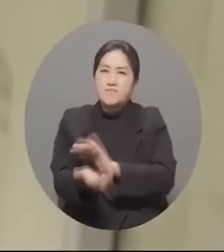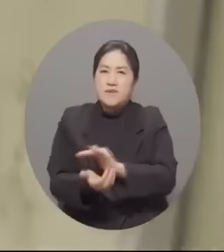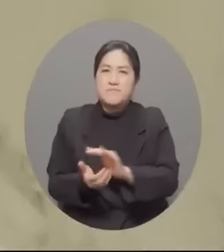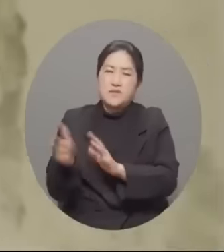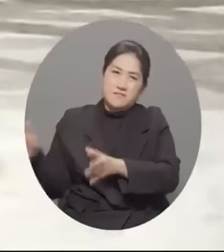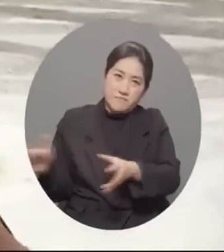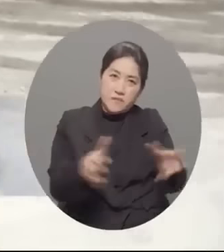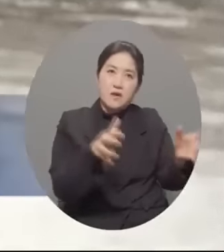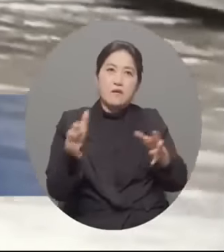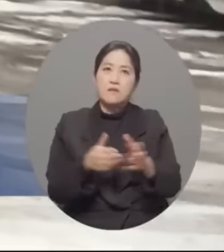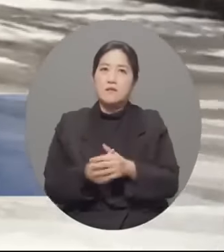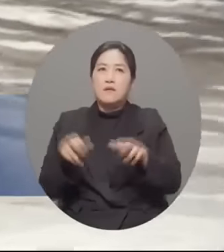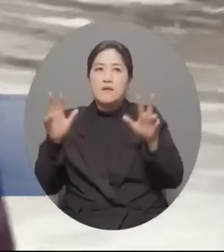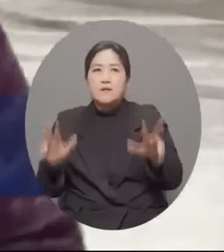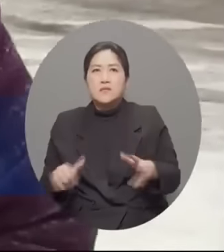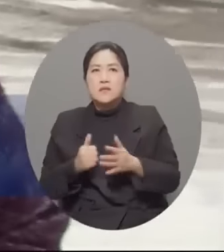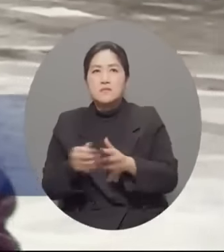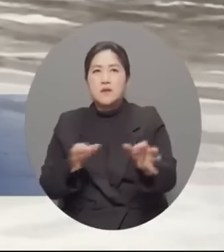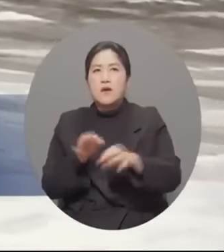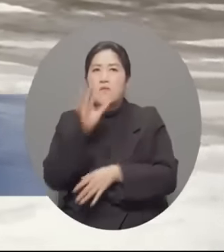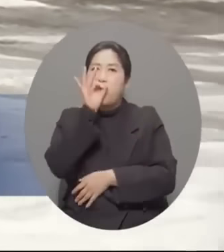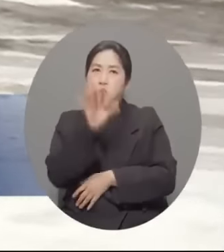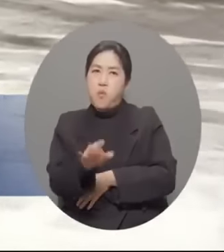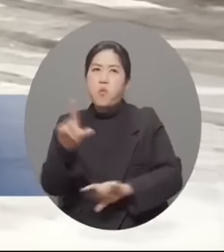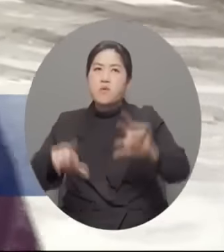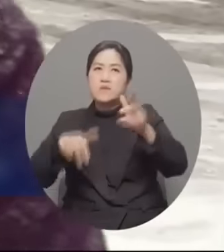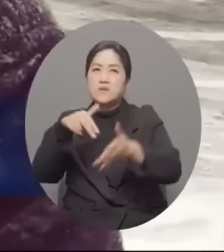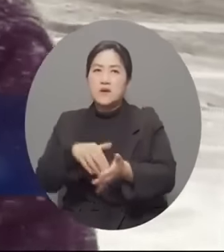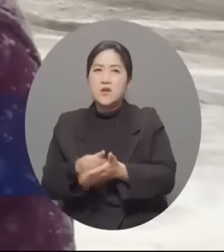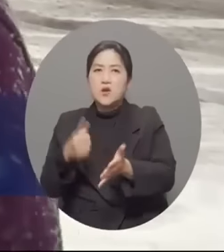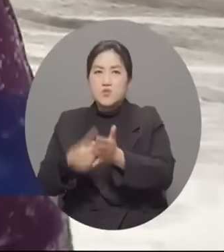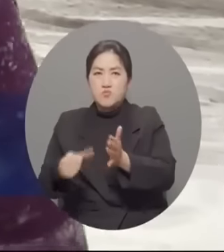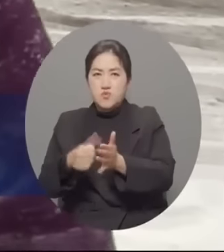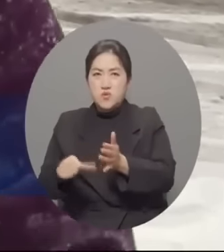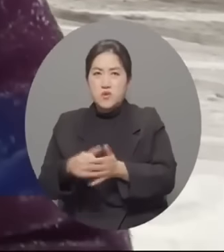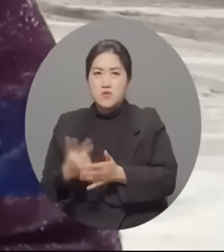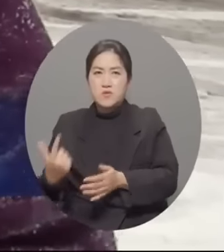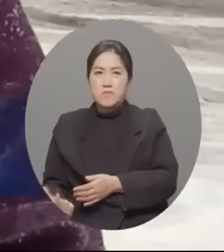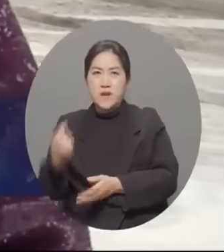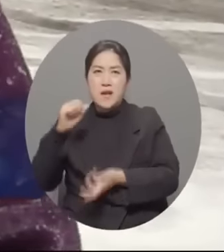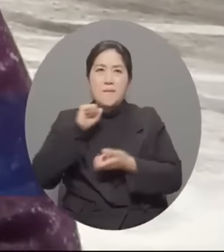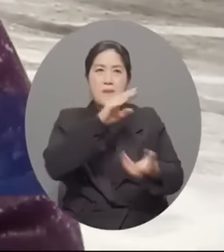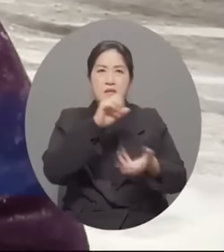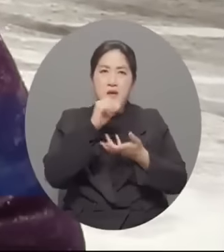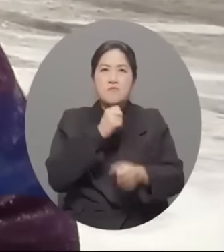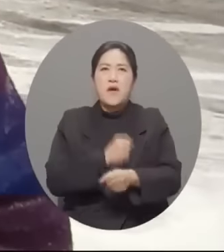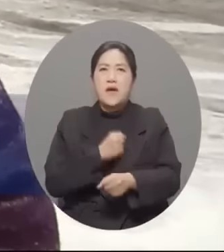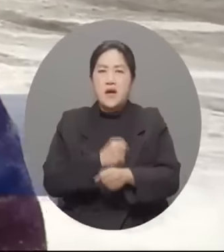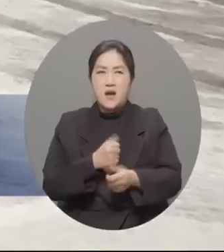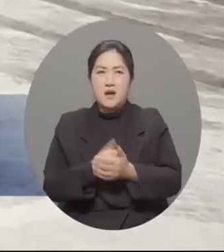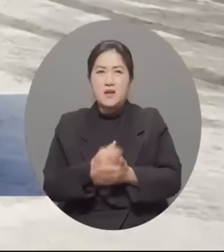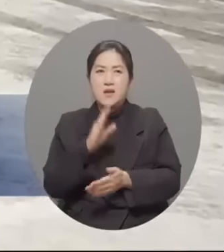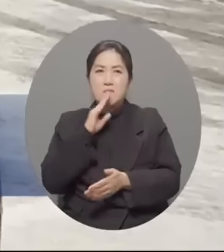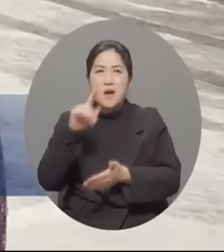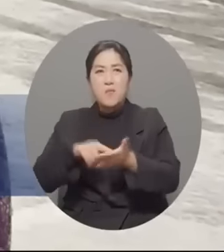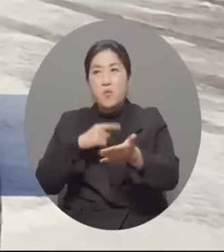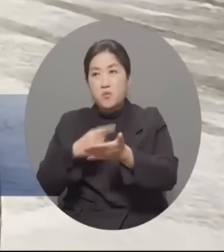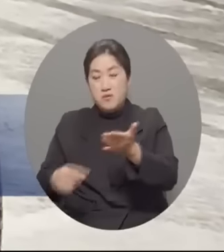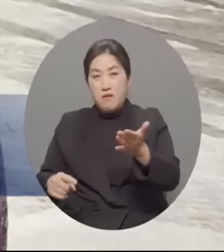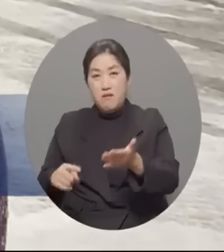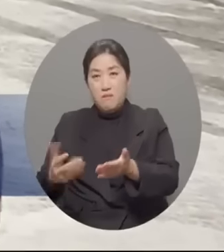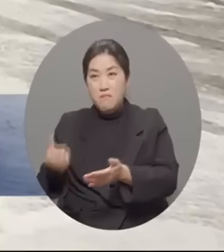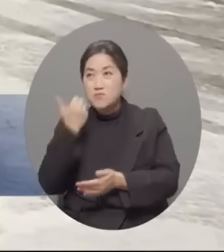겁니다. 지금 장사도 못하고 이 상황에서 물건이라도 빨리 배달이라도 해야 이제